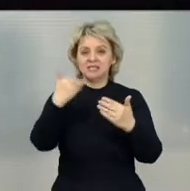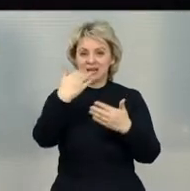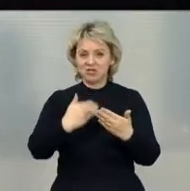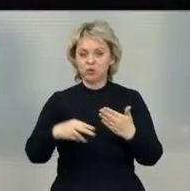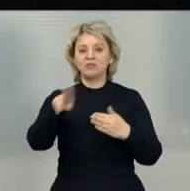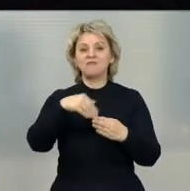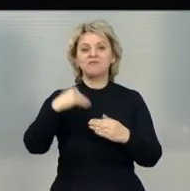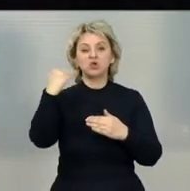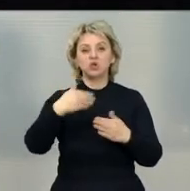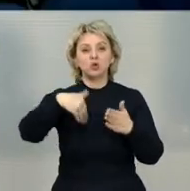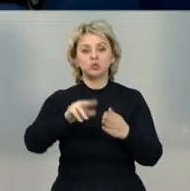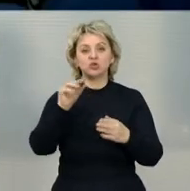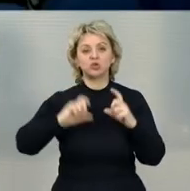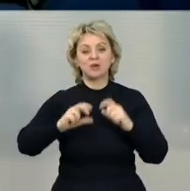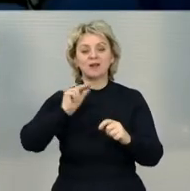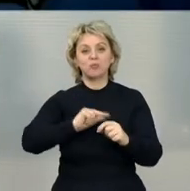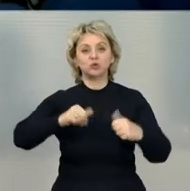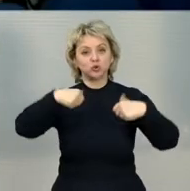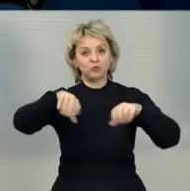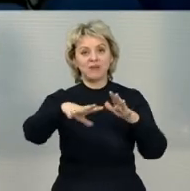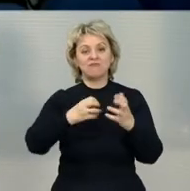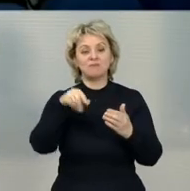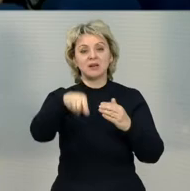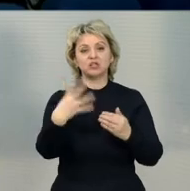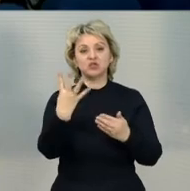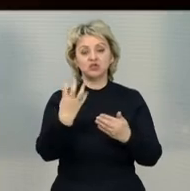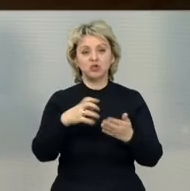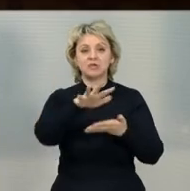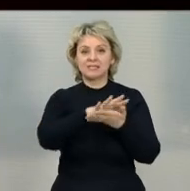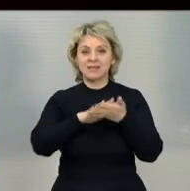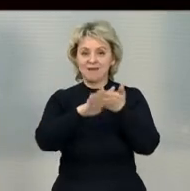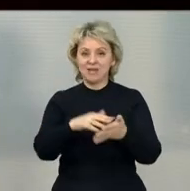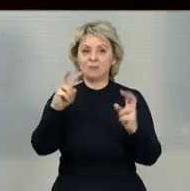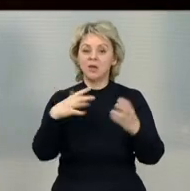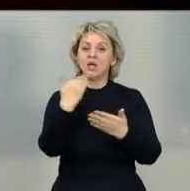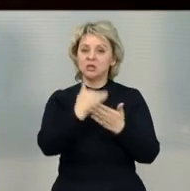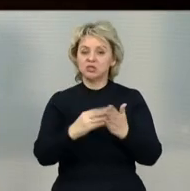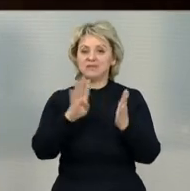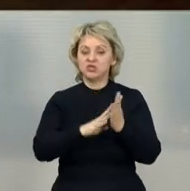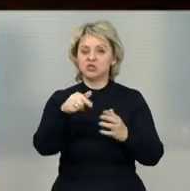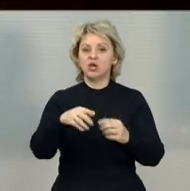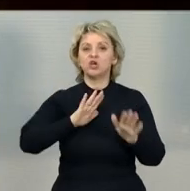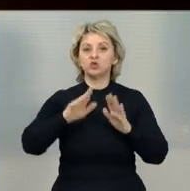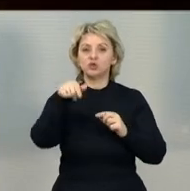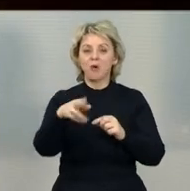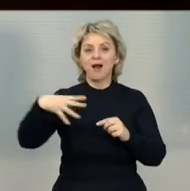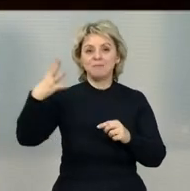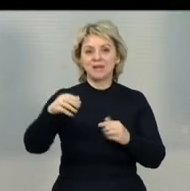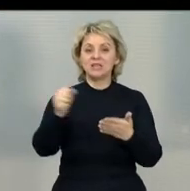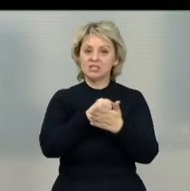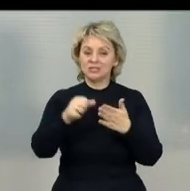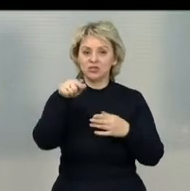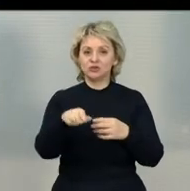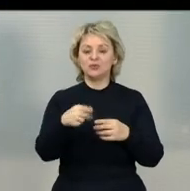вершины. Лучшие студенческие работы жюри выбирало из 400 заявок по 9 номинациям за продюсерские, режиссерские и операторские